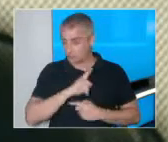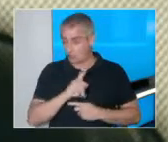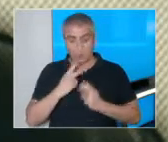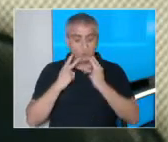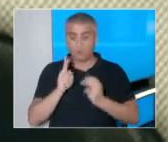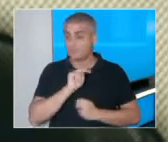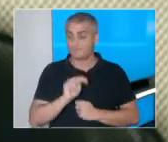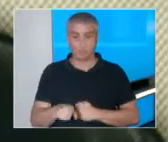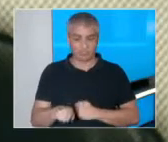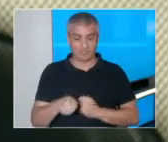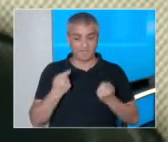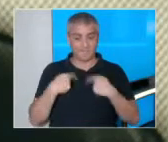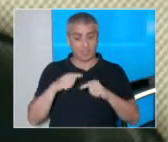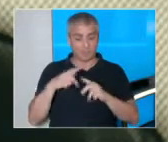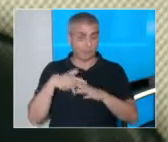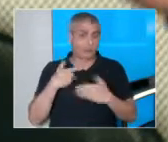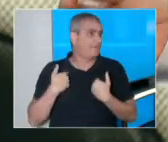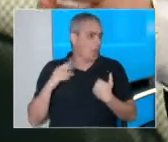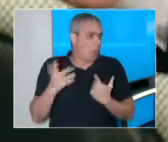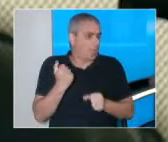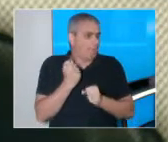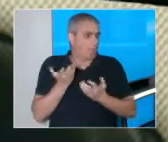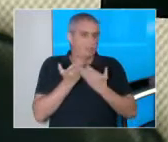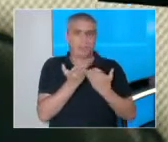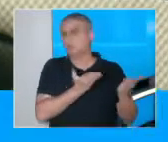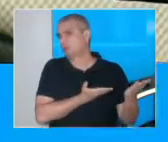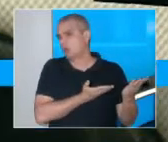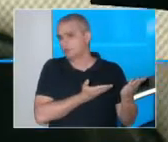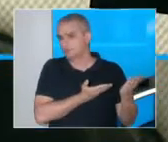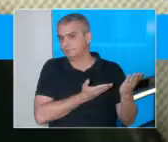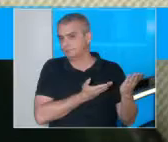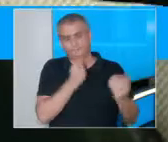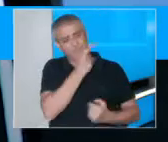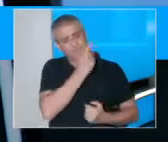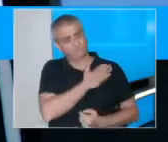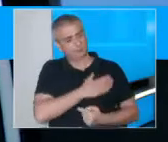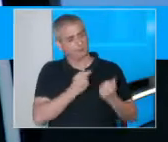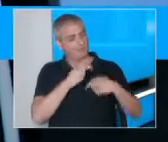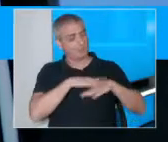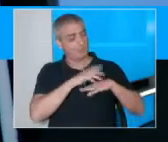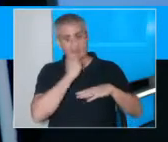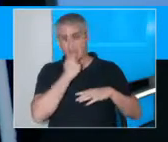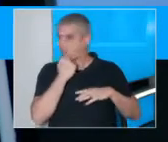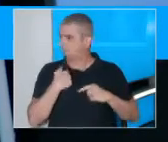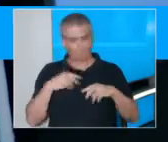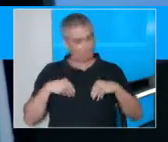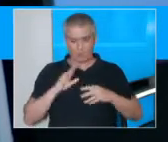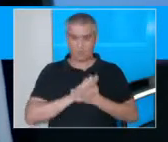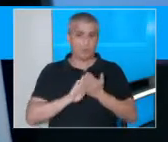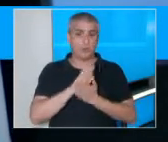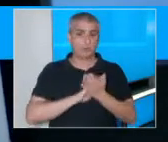את נושא הוועדות שמפריע לנו, למה שנעזור להם? הם רוצים את ועדת האתיקה לפתור. אני לא מוכן להיות